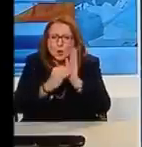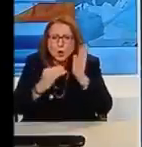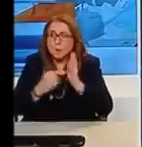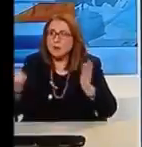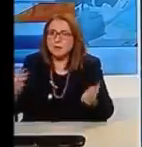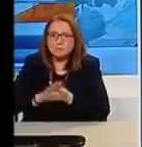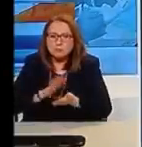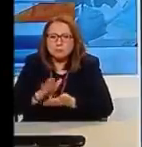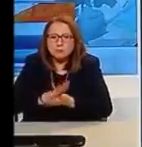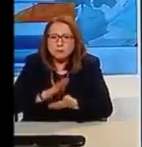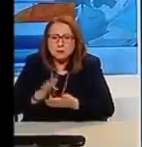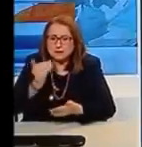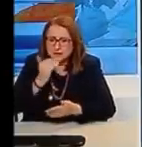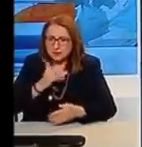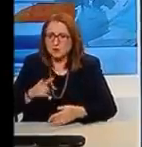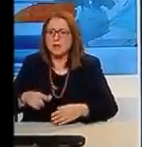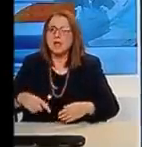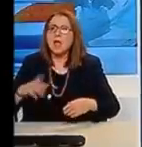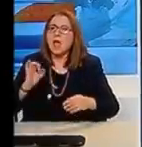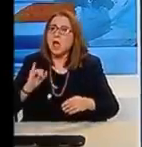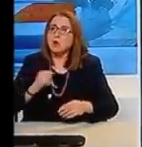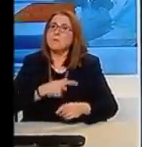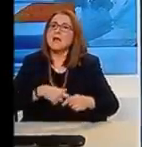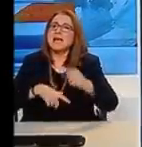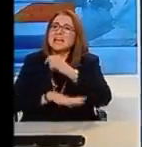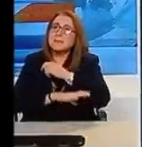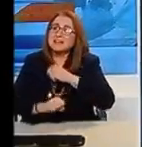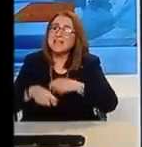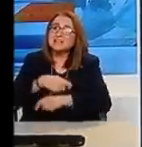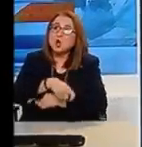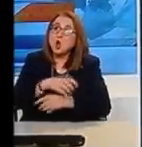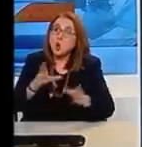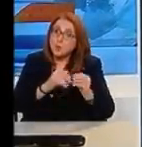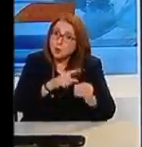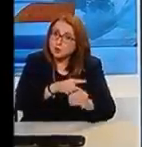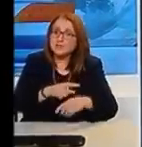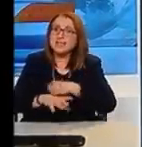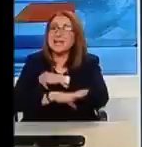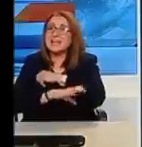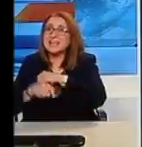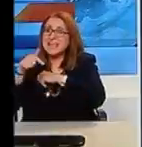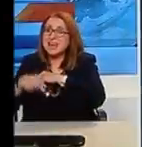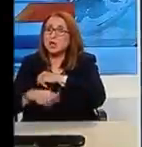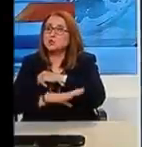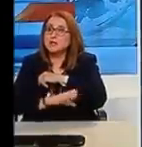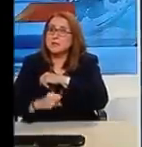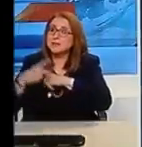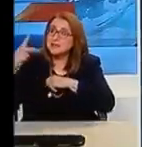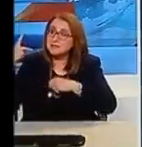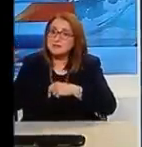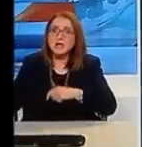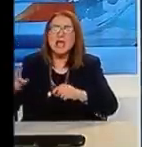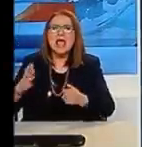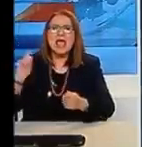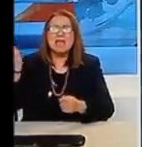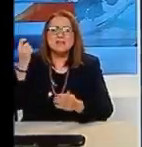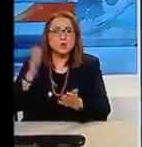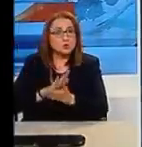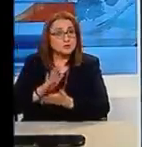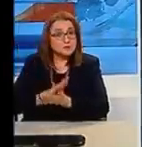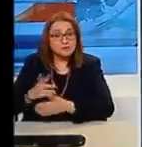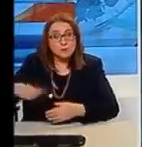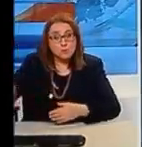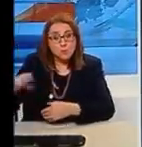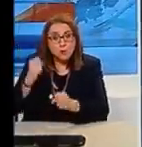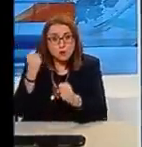Γραμματέα Νομικών Θεμάτων Στέλιο Κουτνατζή και το Γενικό Γραμματέα του Εθνικού Τυπογραφείου Δημήτρη Γεωργίκο και τους ακούραστους συνεργάτες τους και